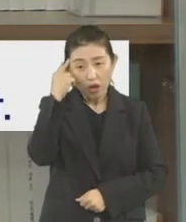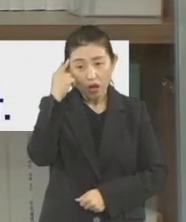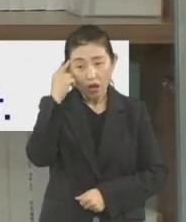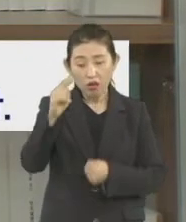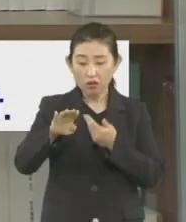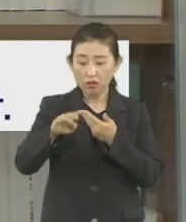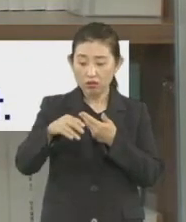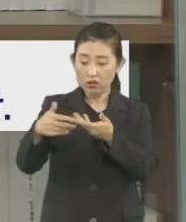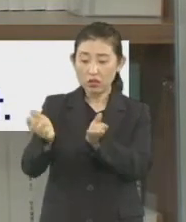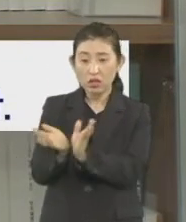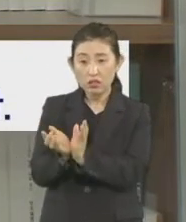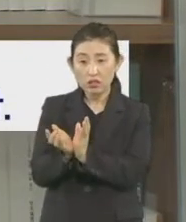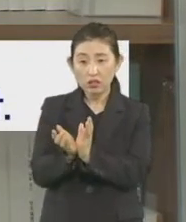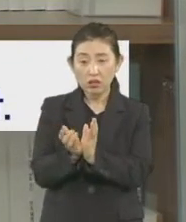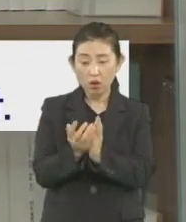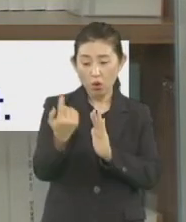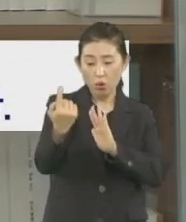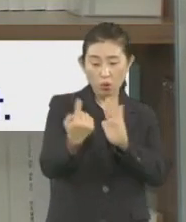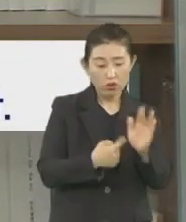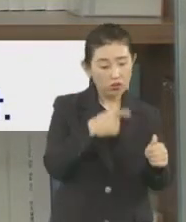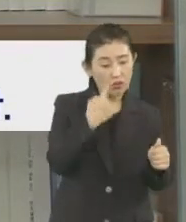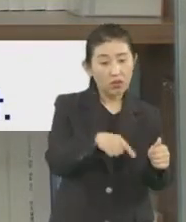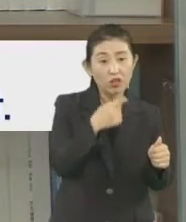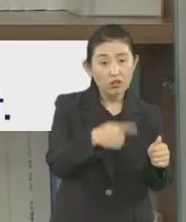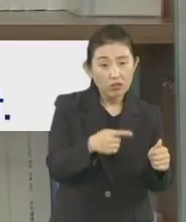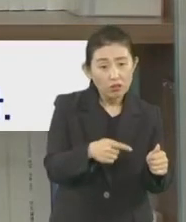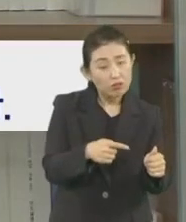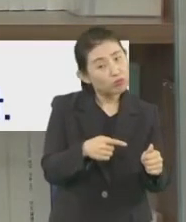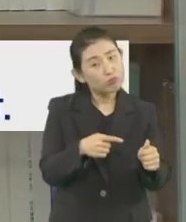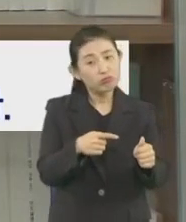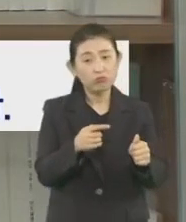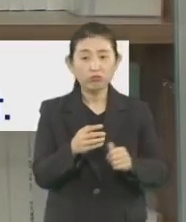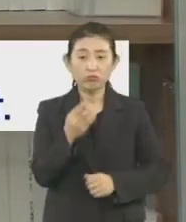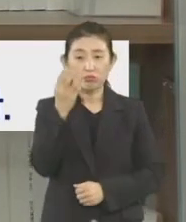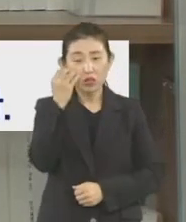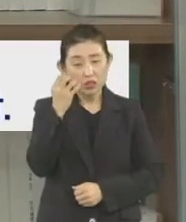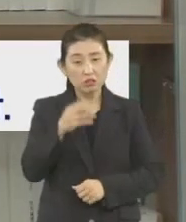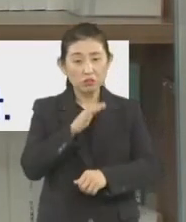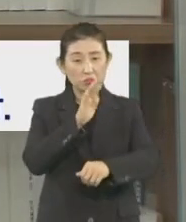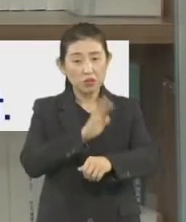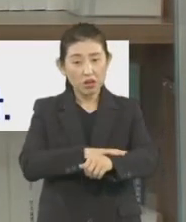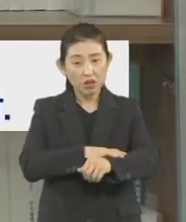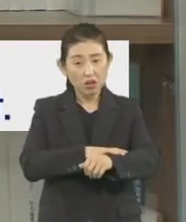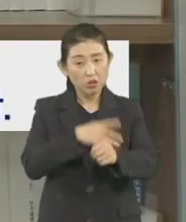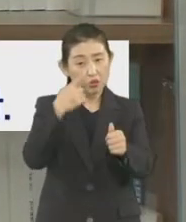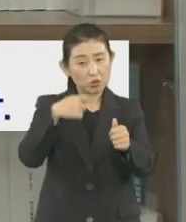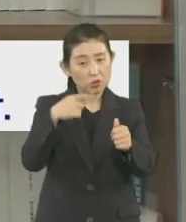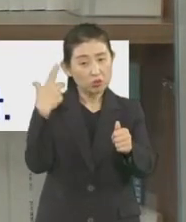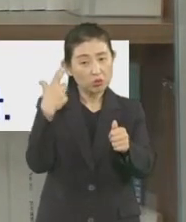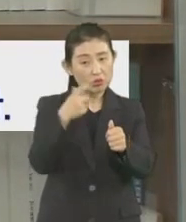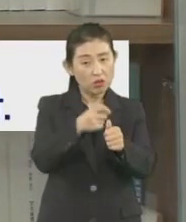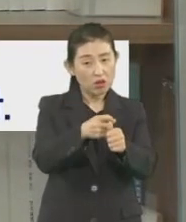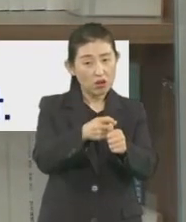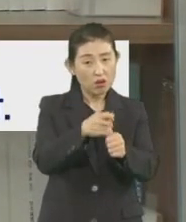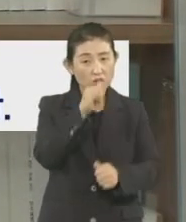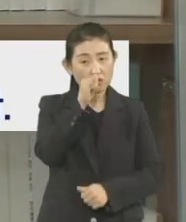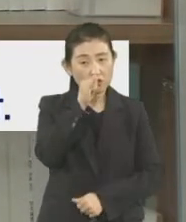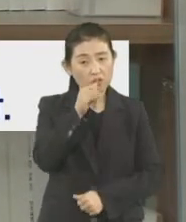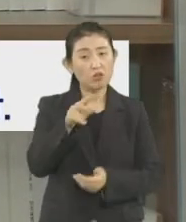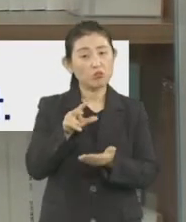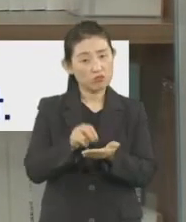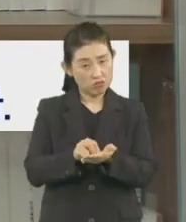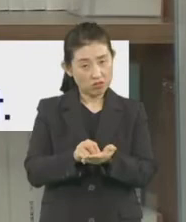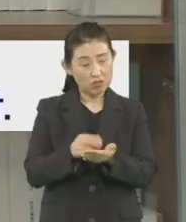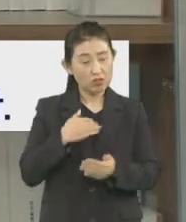우리 단체에서 이렇게 와서 가르친다는 것은 어떠한 편향된 그러한 교육으로 갈 수도